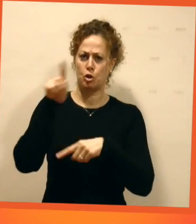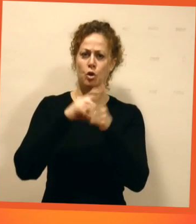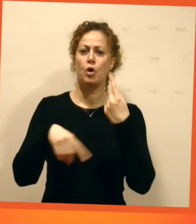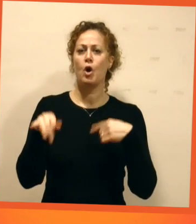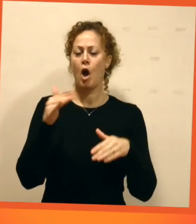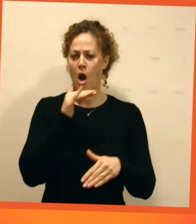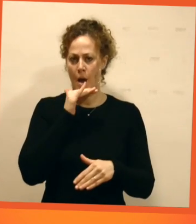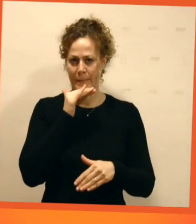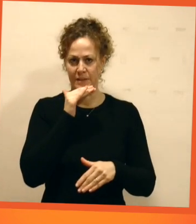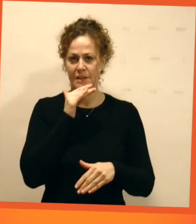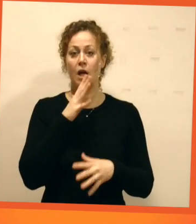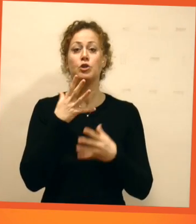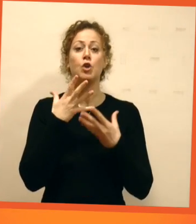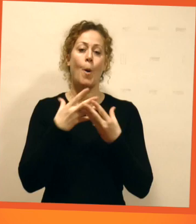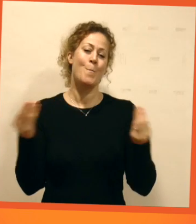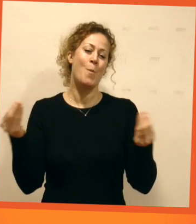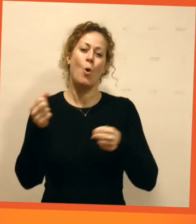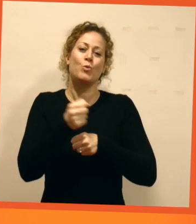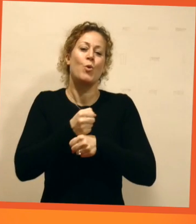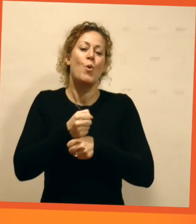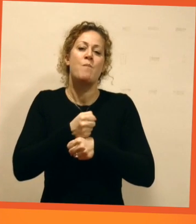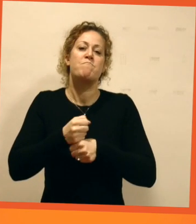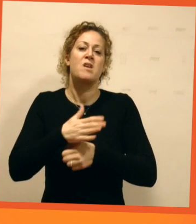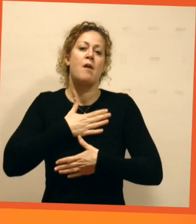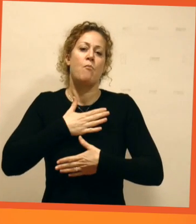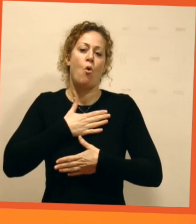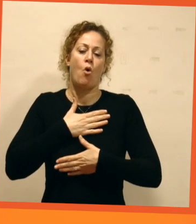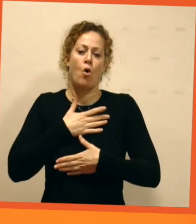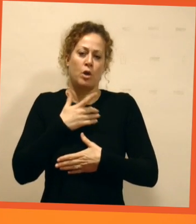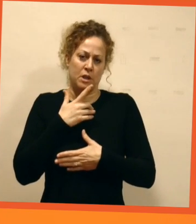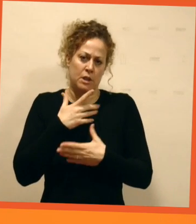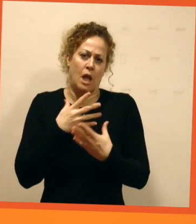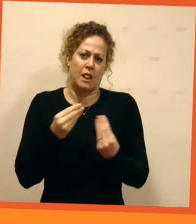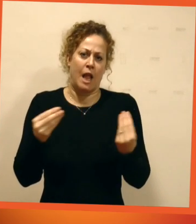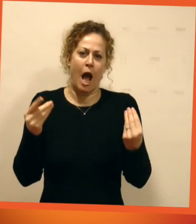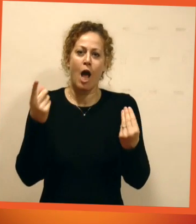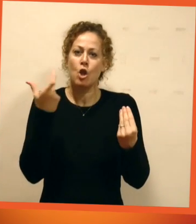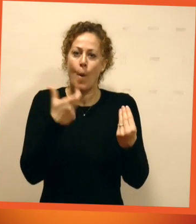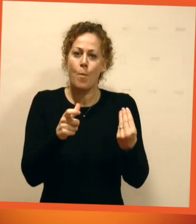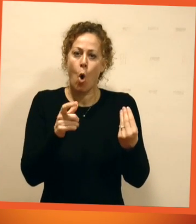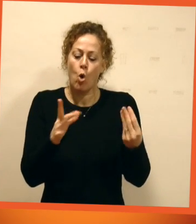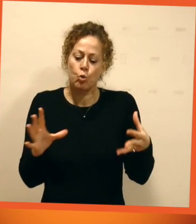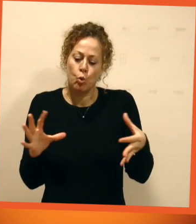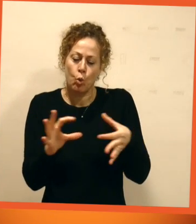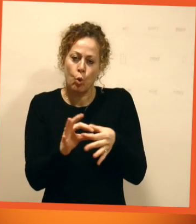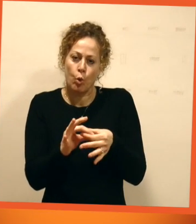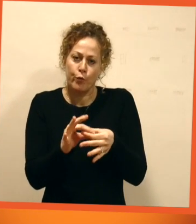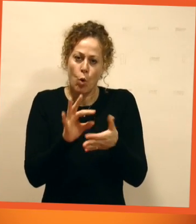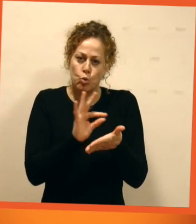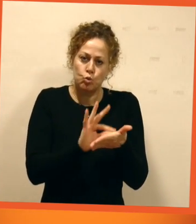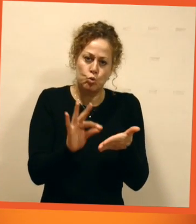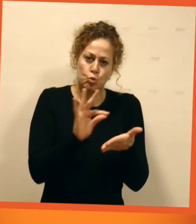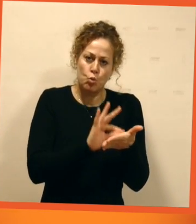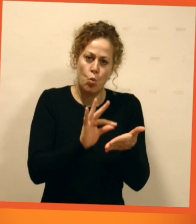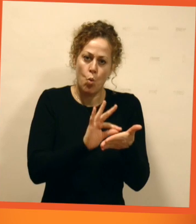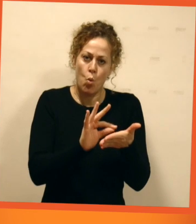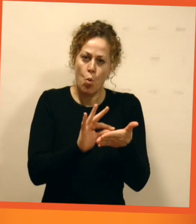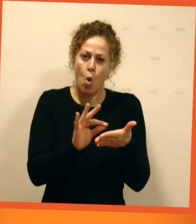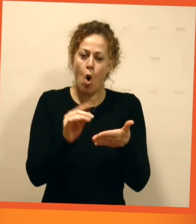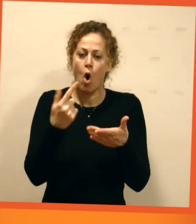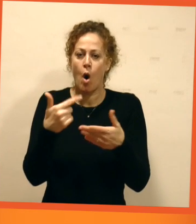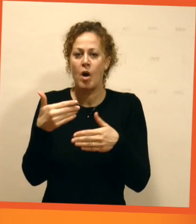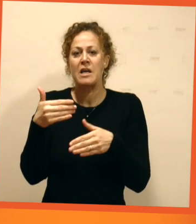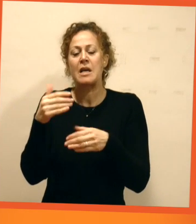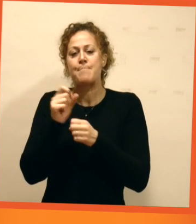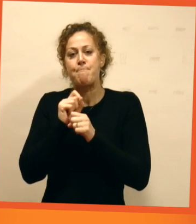sicuramente molto nel Piemonte per quello che riguarda il connubio scuola, e parliamo di Mirabilia, Festival